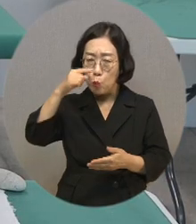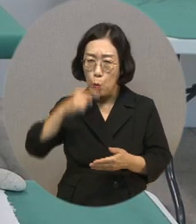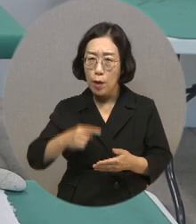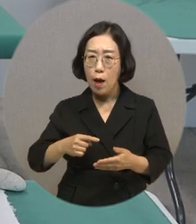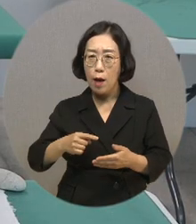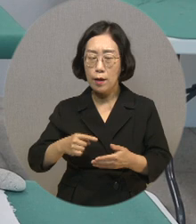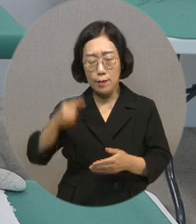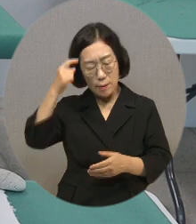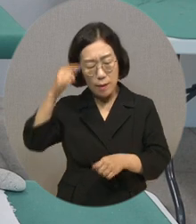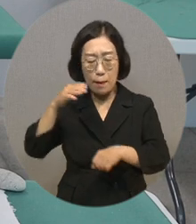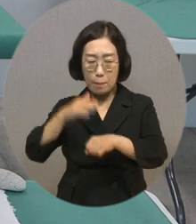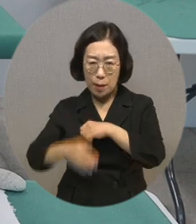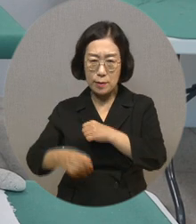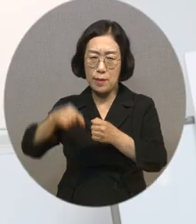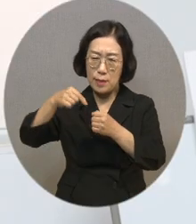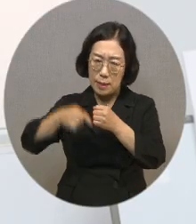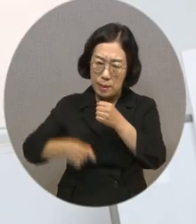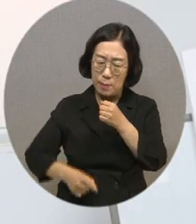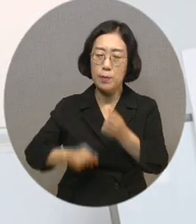됩니다.